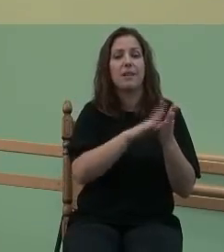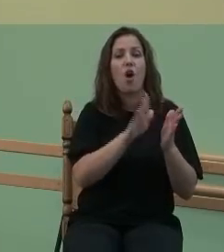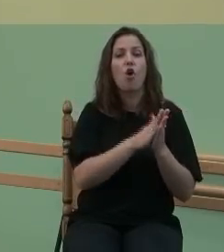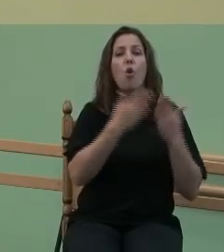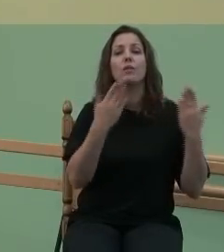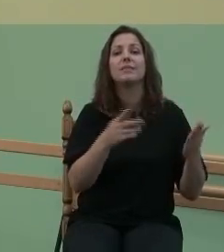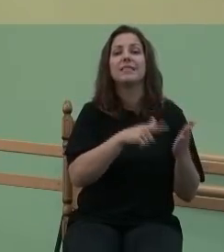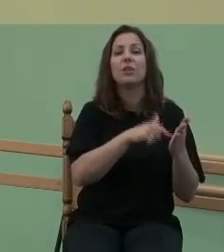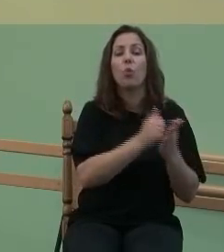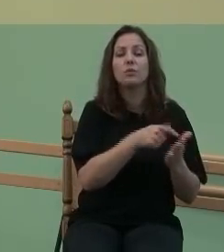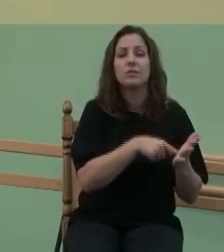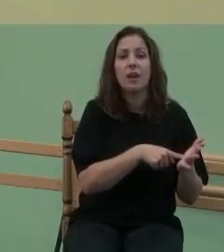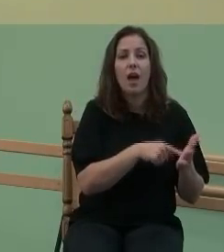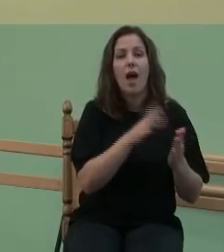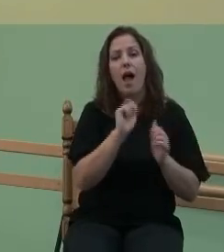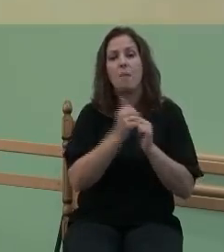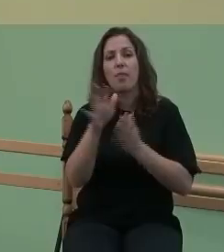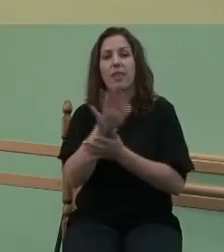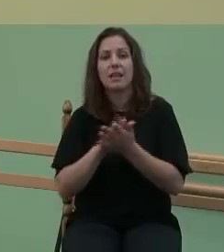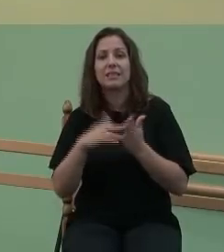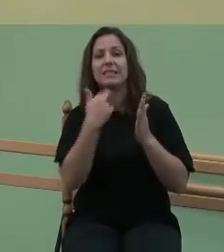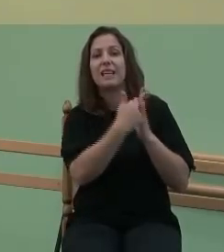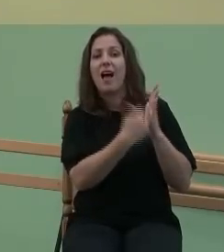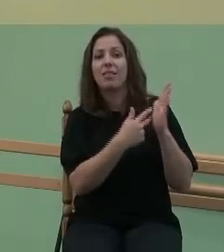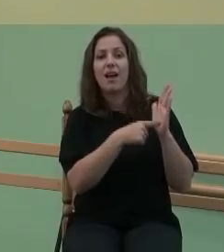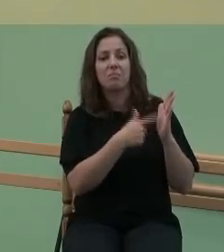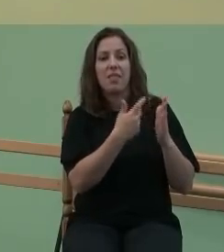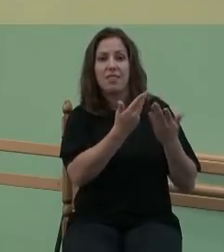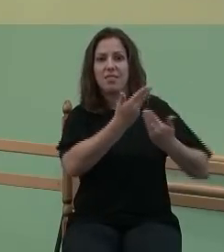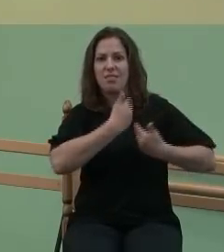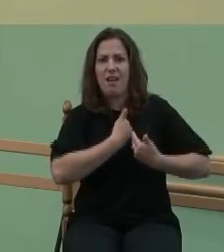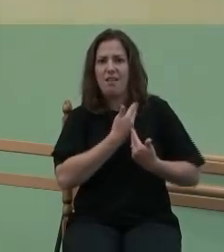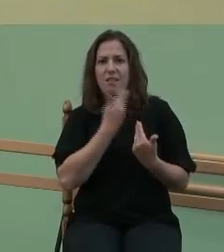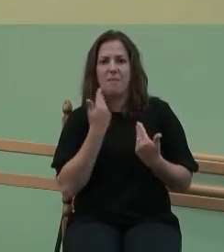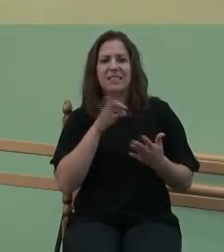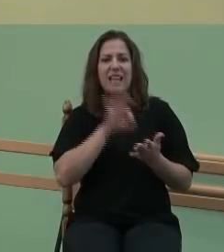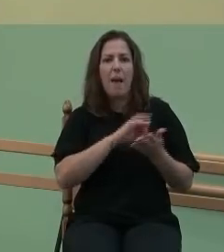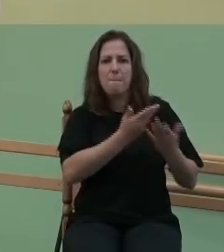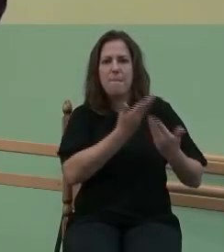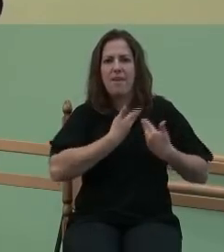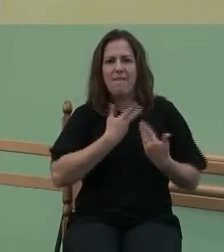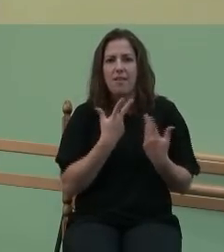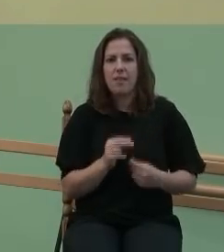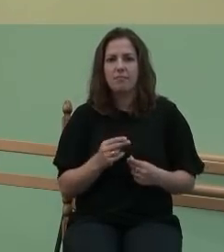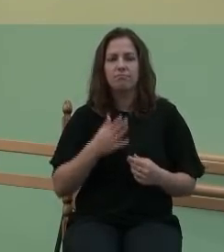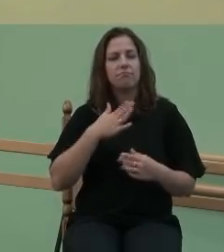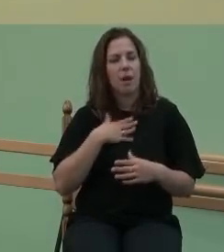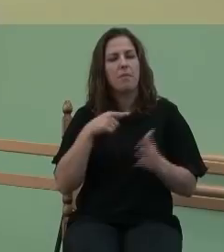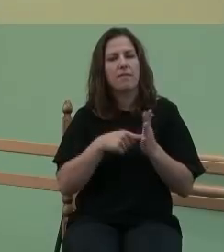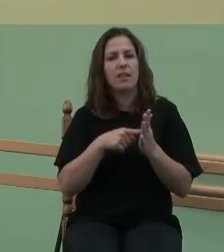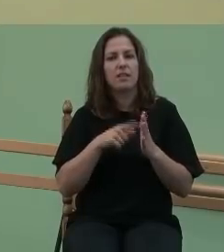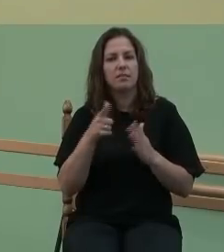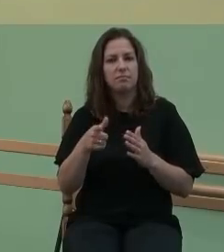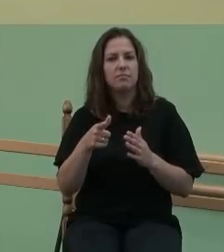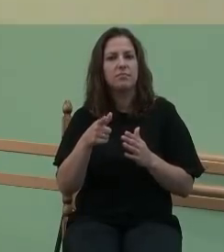czy gdzieś w jakim tekście, jeżeli później standard nam tego nie zapewnia, no to mamy wtedy